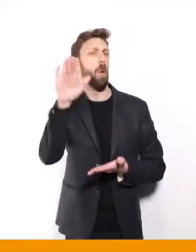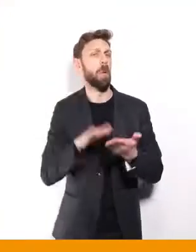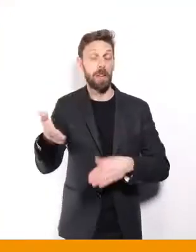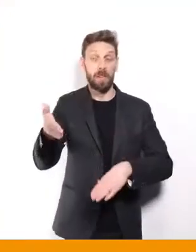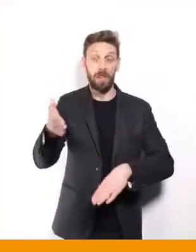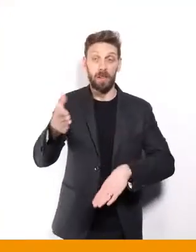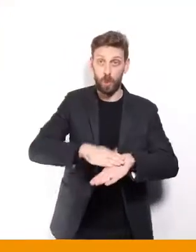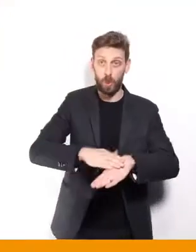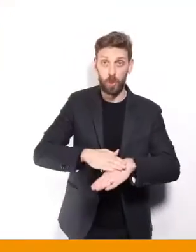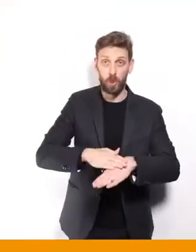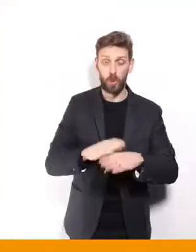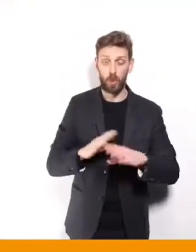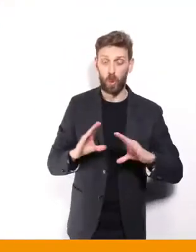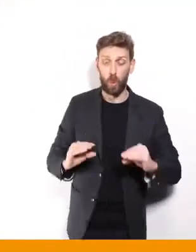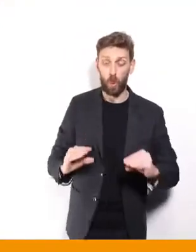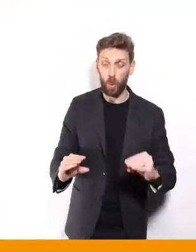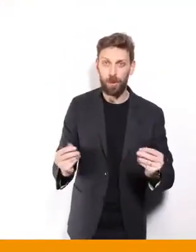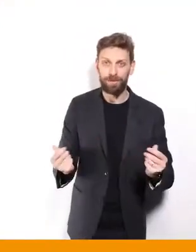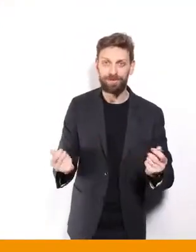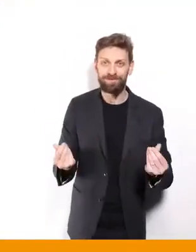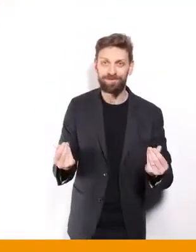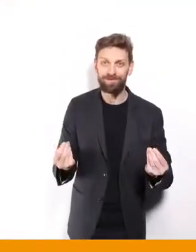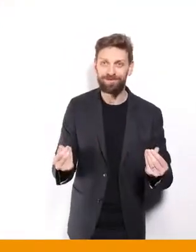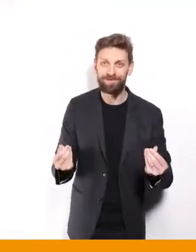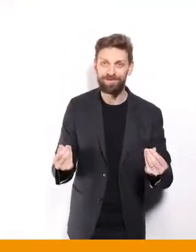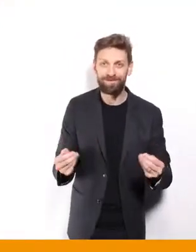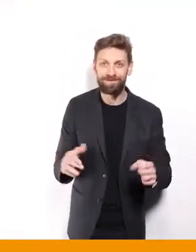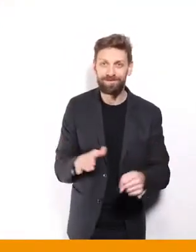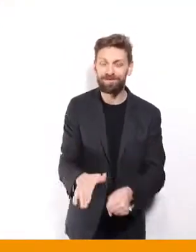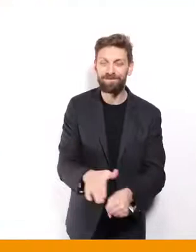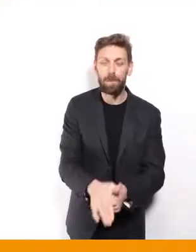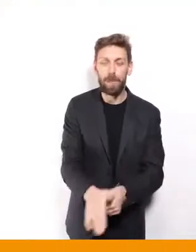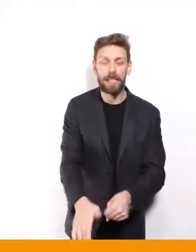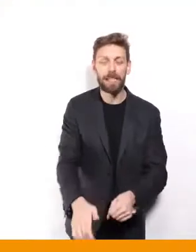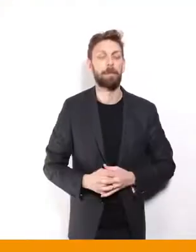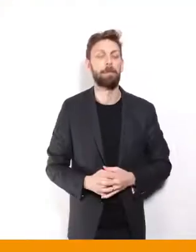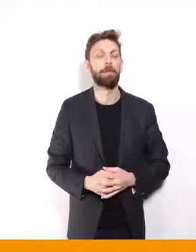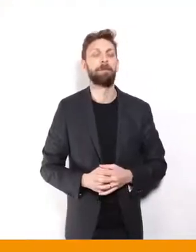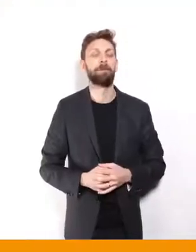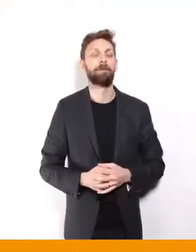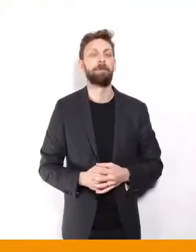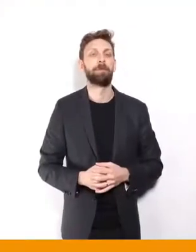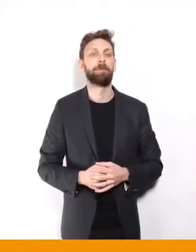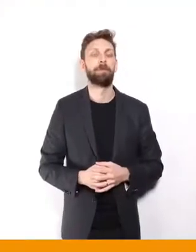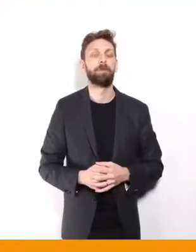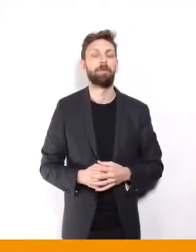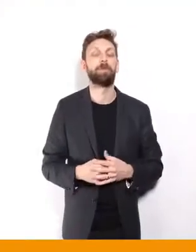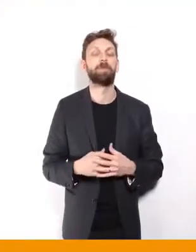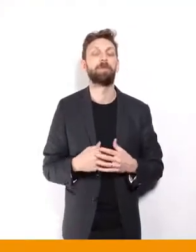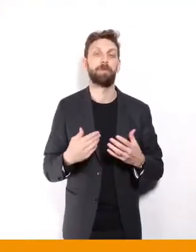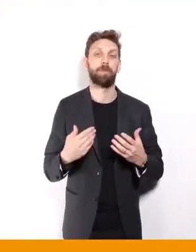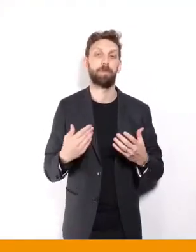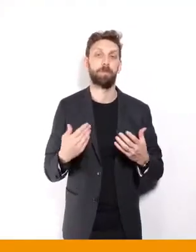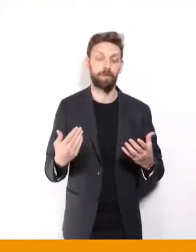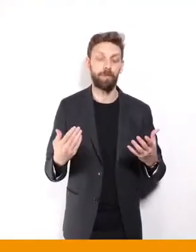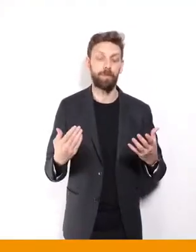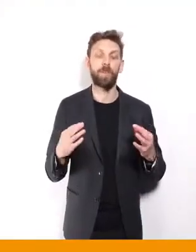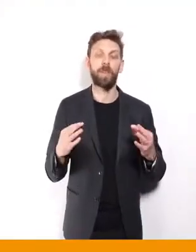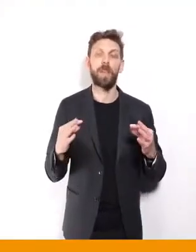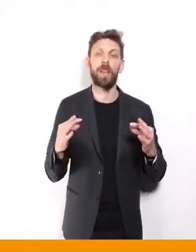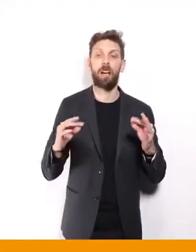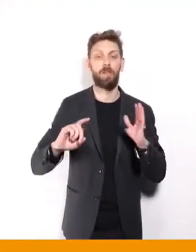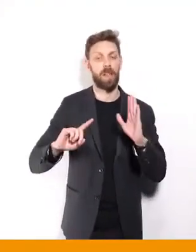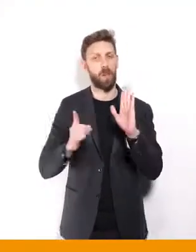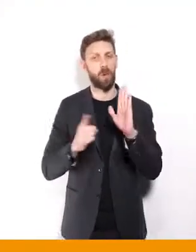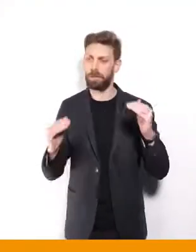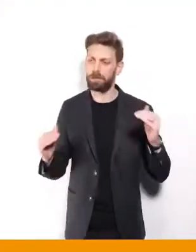se donner les moyens d'y arriver. Moi, je voudrais dire que le combat pour l'égalité des droits, le